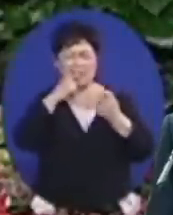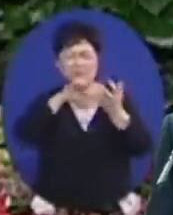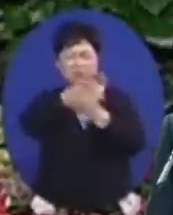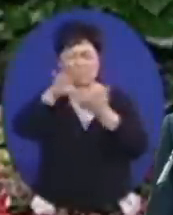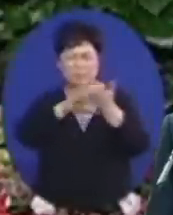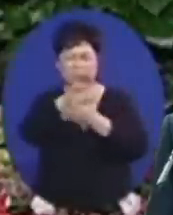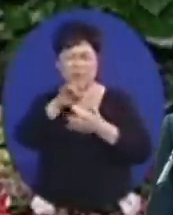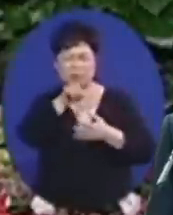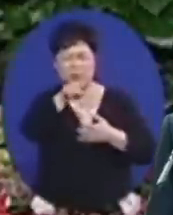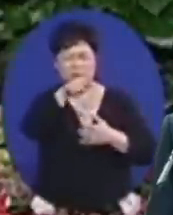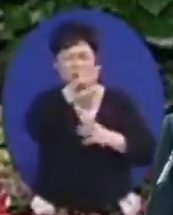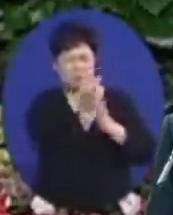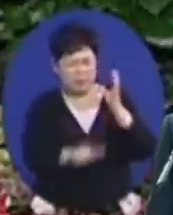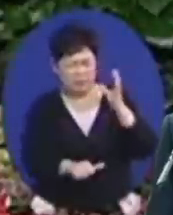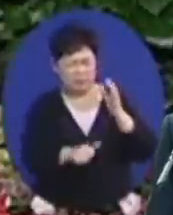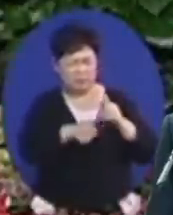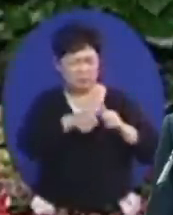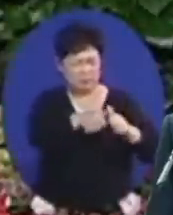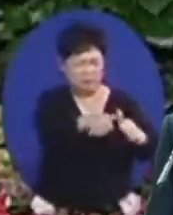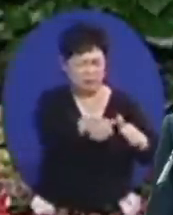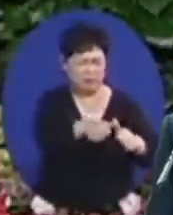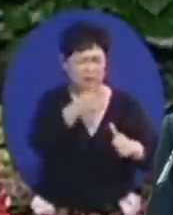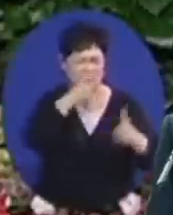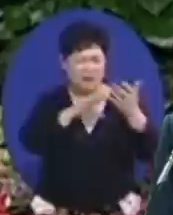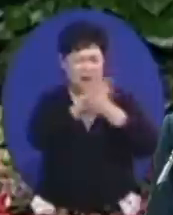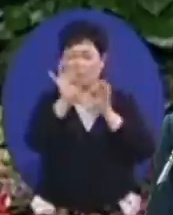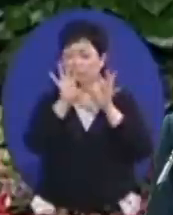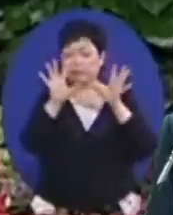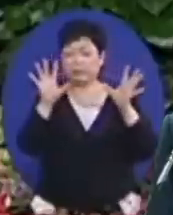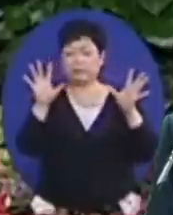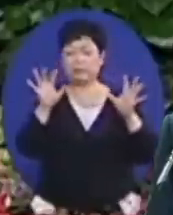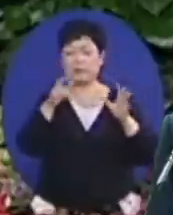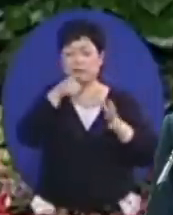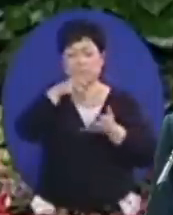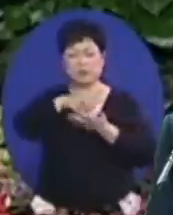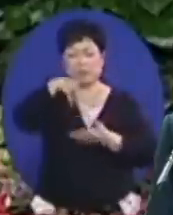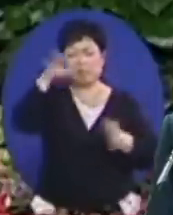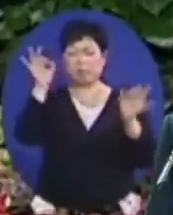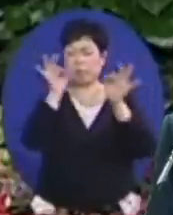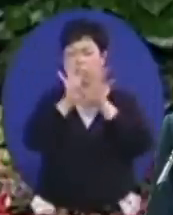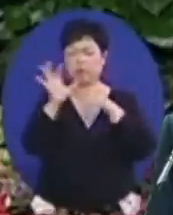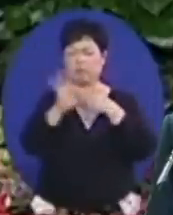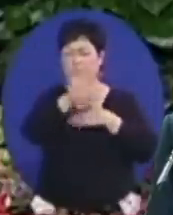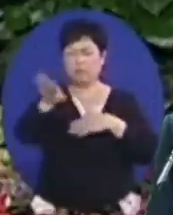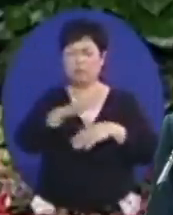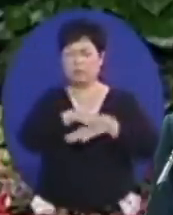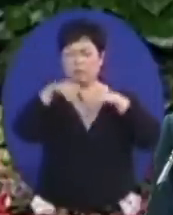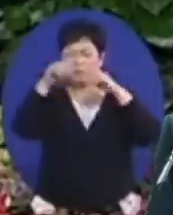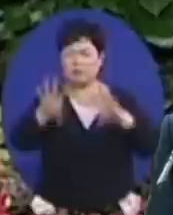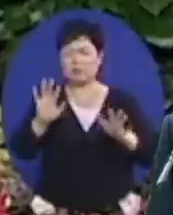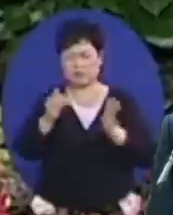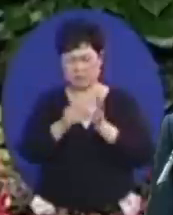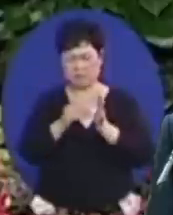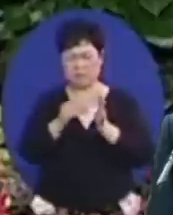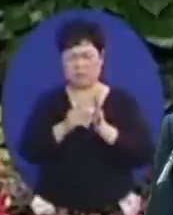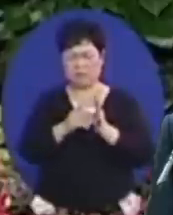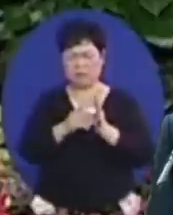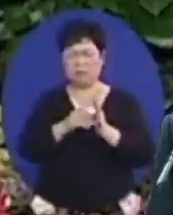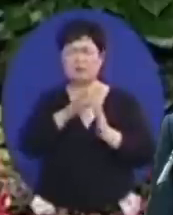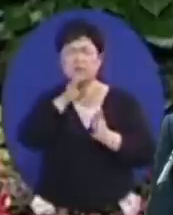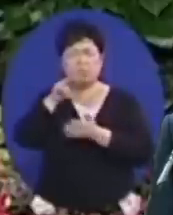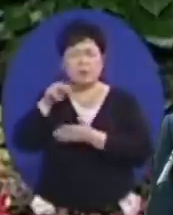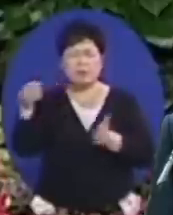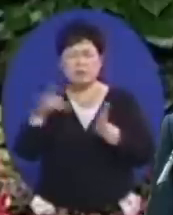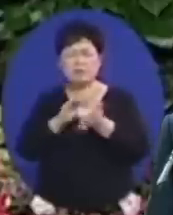우리가 현혹되어서 따라가다가 안개가 사라지고 물거품이 꺼져버리면 우리는 허망하게 되고 버림받고 한없이 고독하게